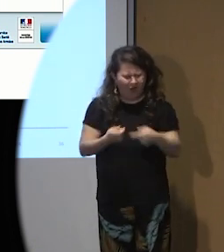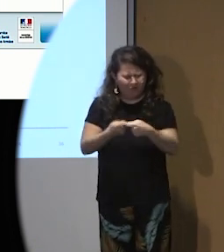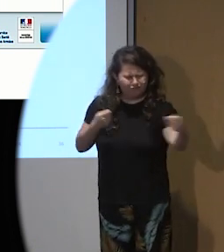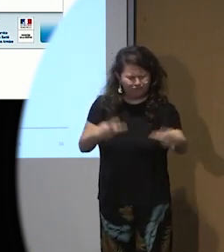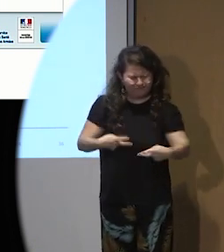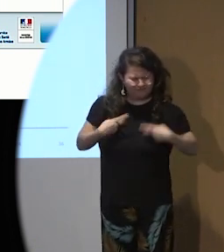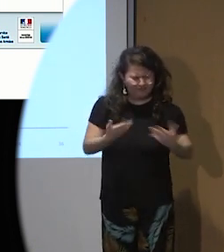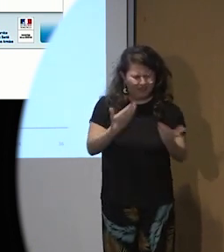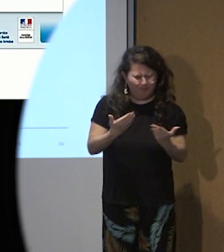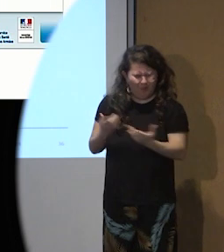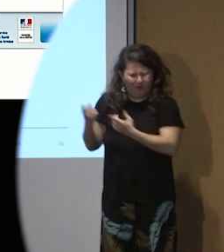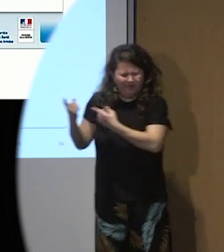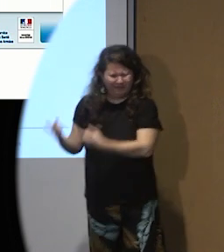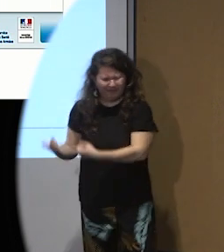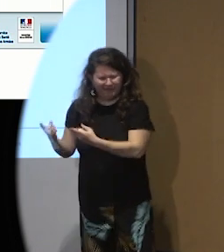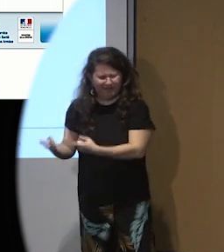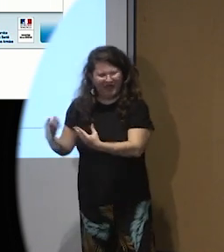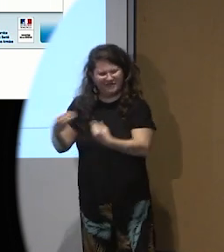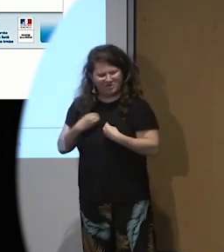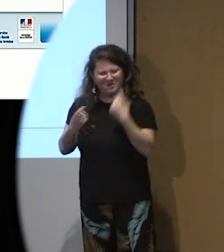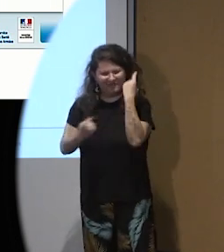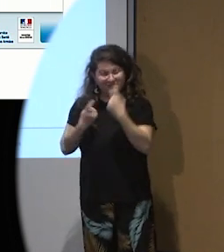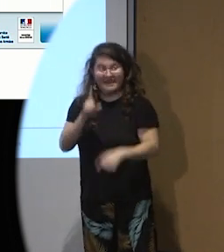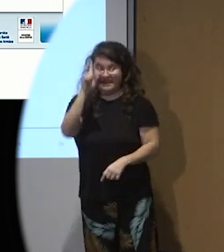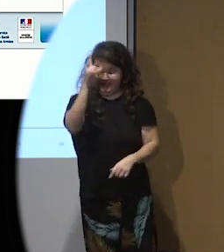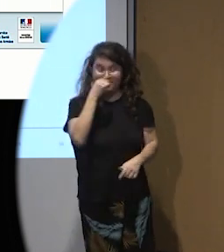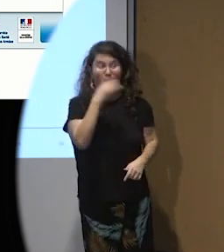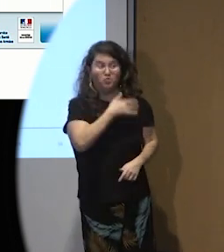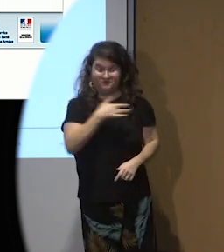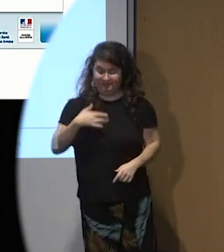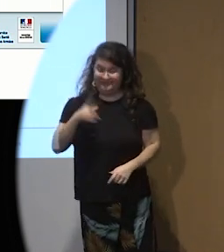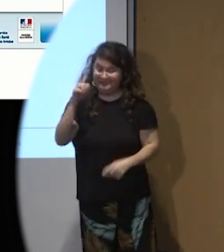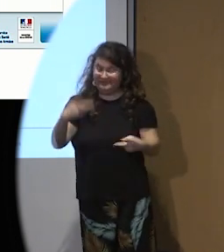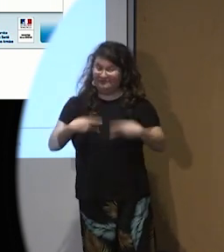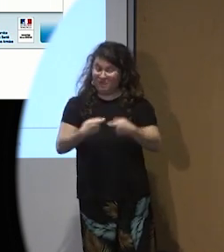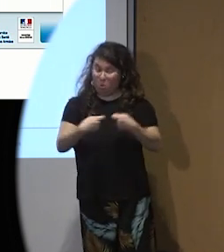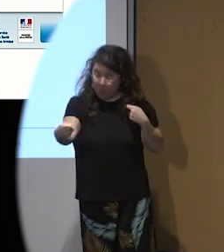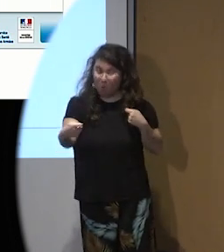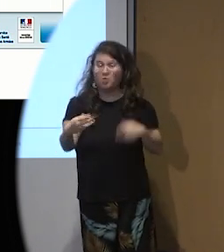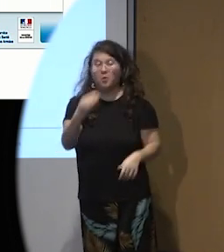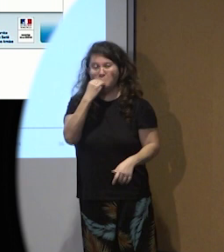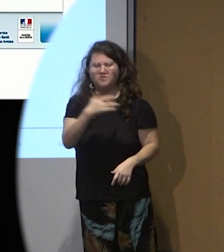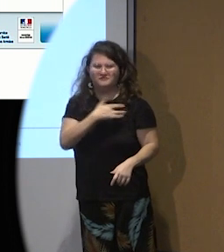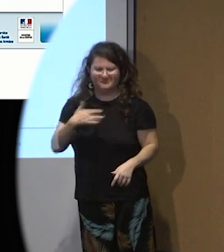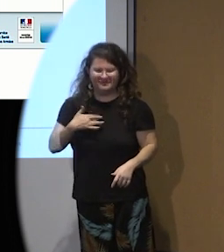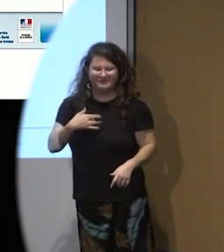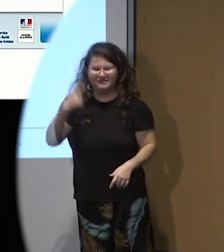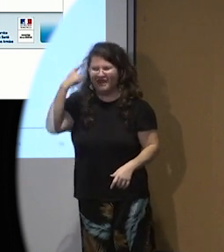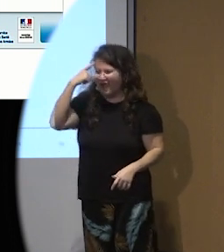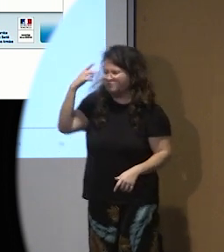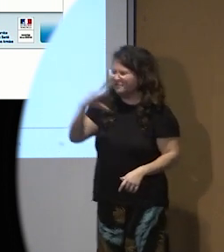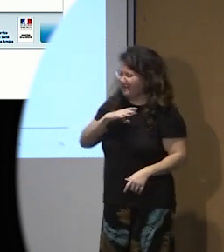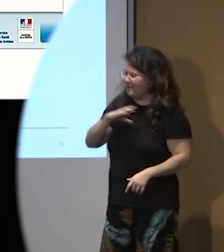acharnés. Ça fait réfléchir. Et en bonne santé. Et en bonne santé en plus. Voilà. Ça fait réfléchir. Est-ce qu'il y a des questions dans la salle déjà?